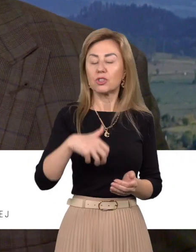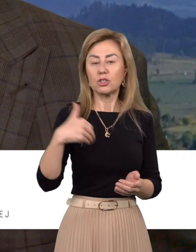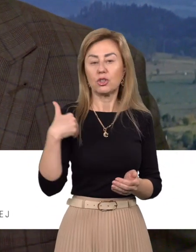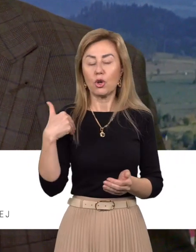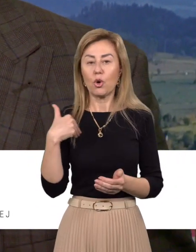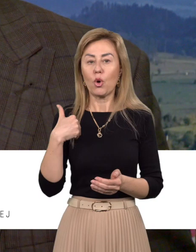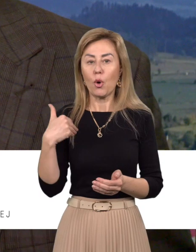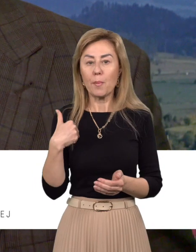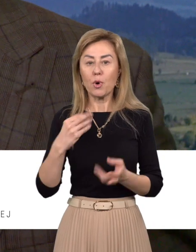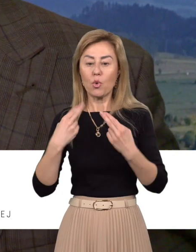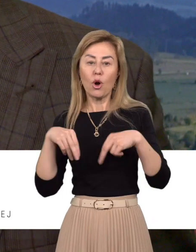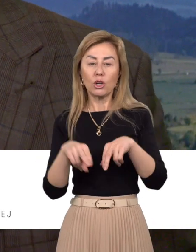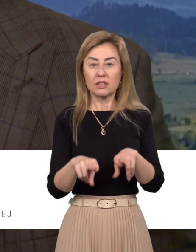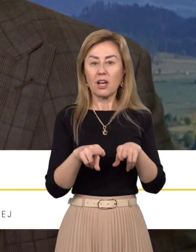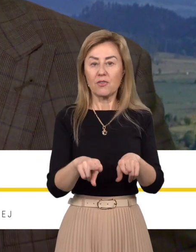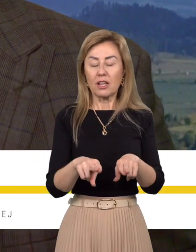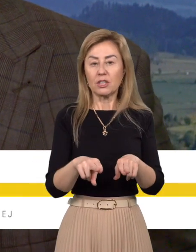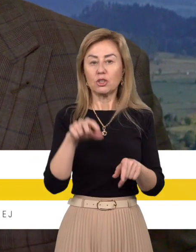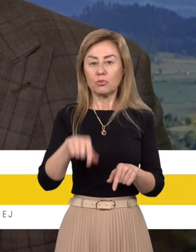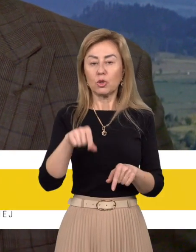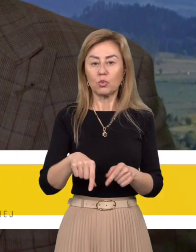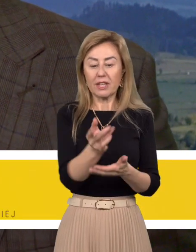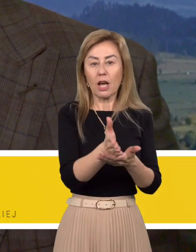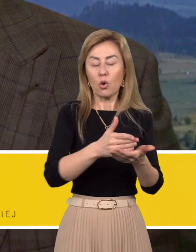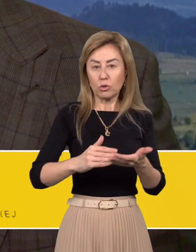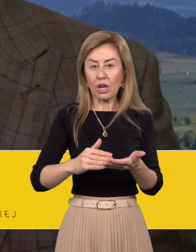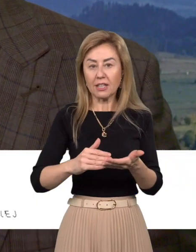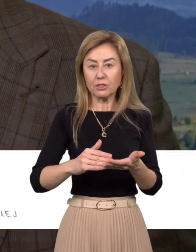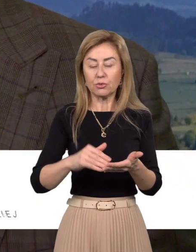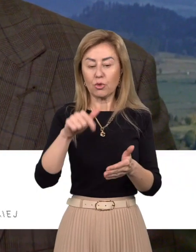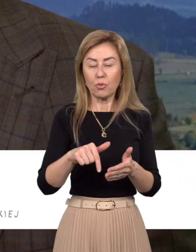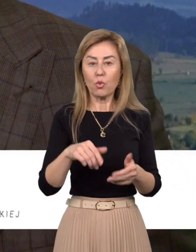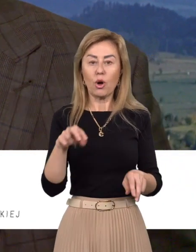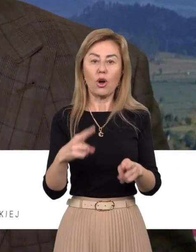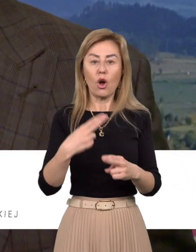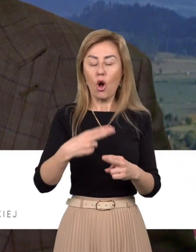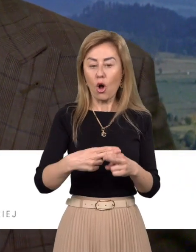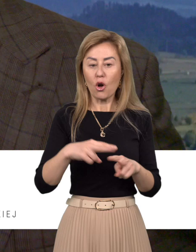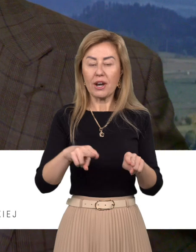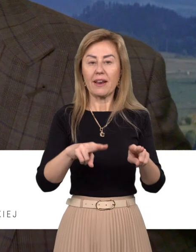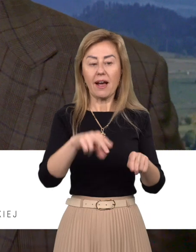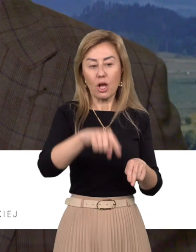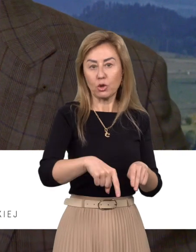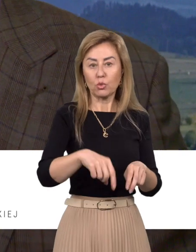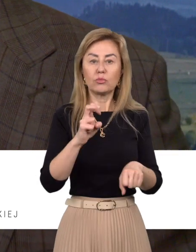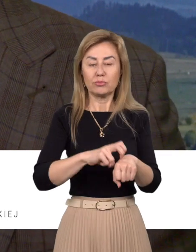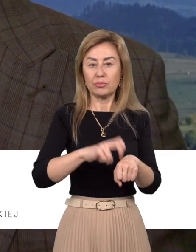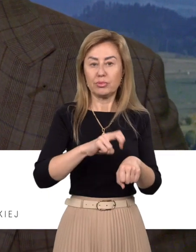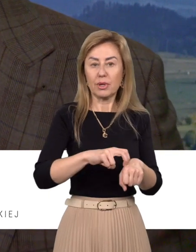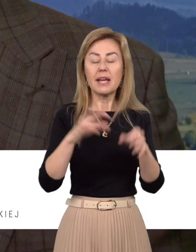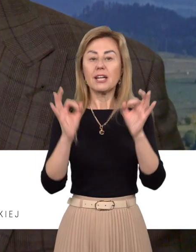do użytkowania filię Dolnośląskiego Centrum Onkologicznego. Dziś pracownia